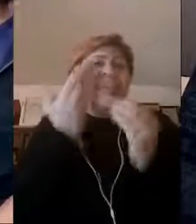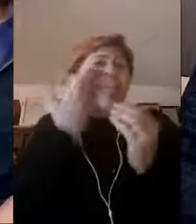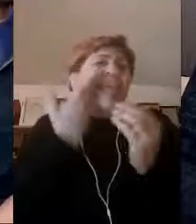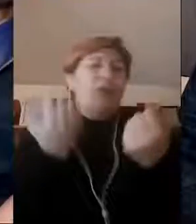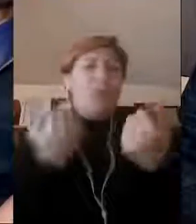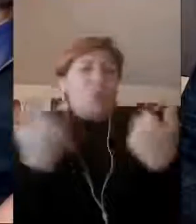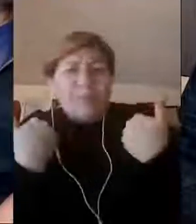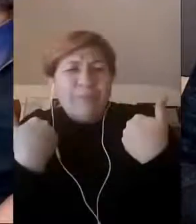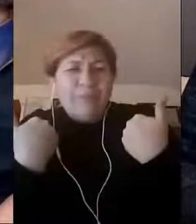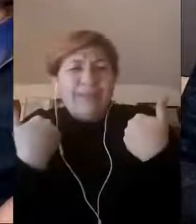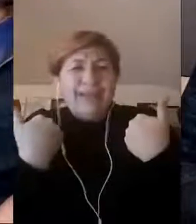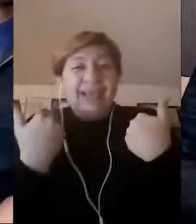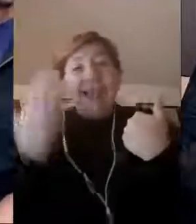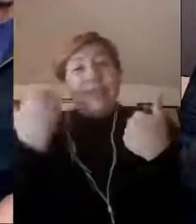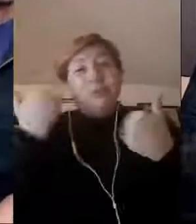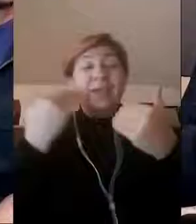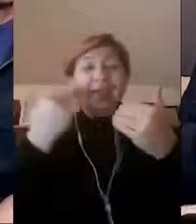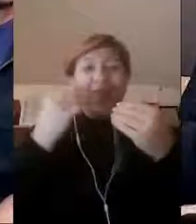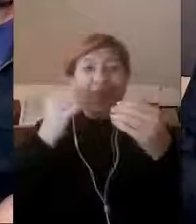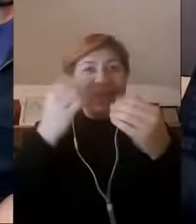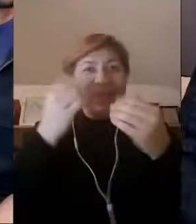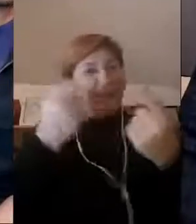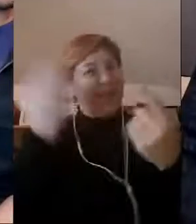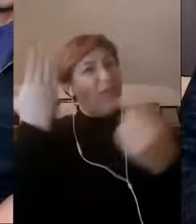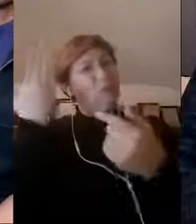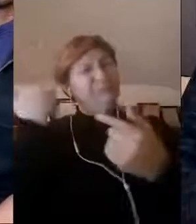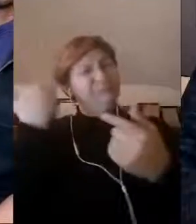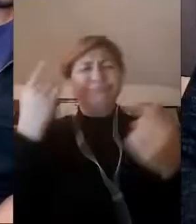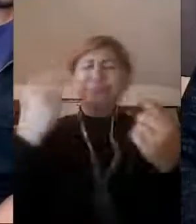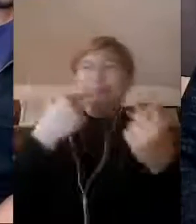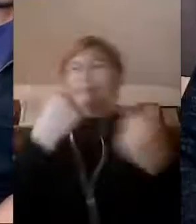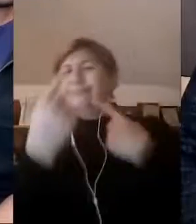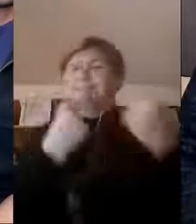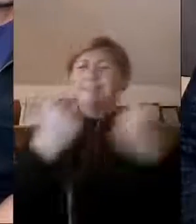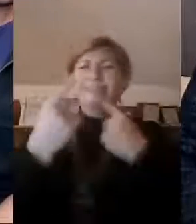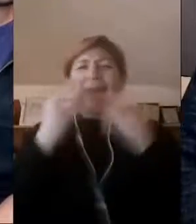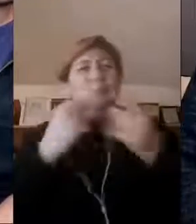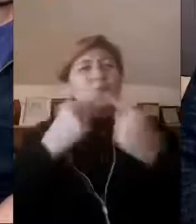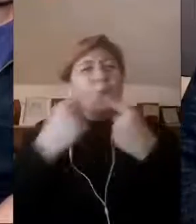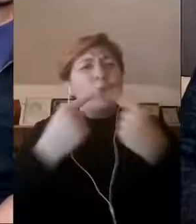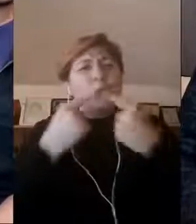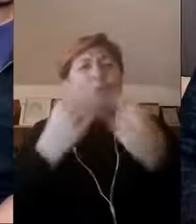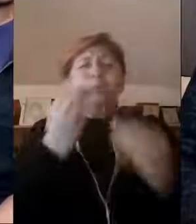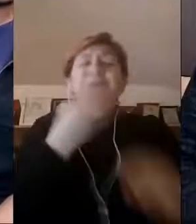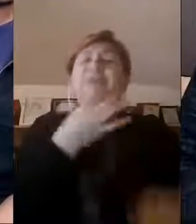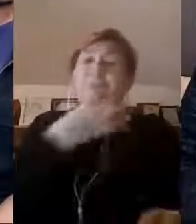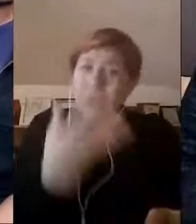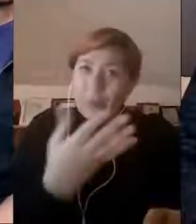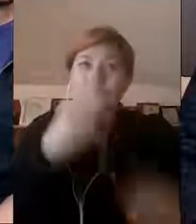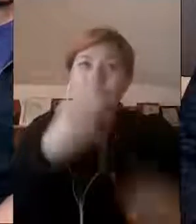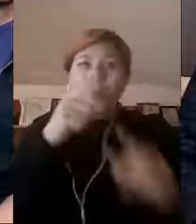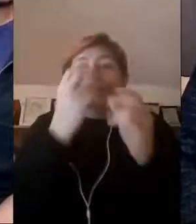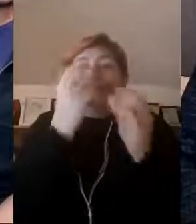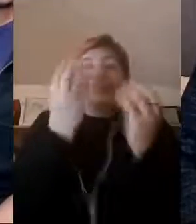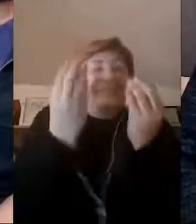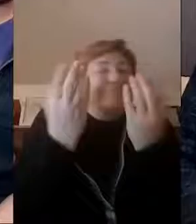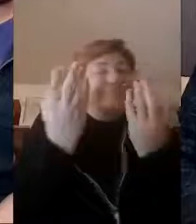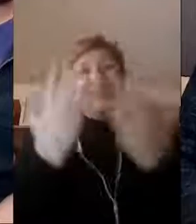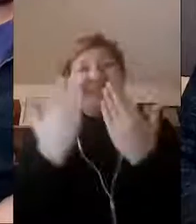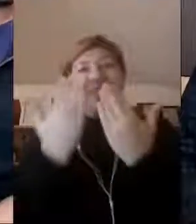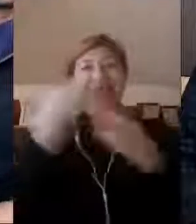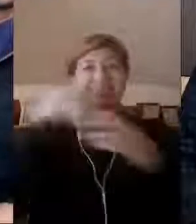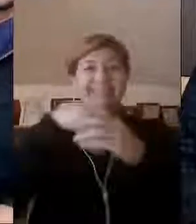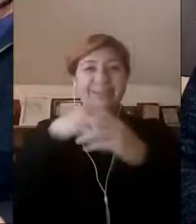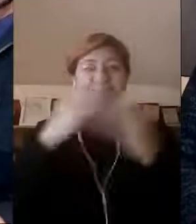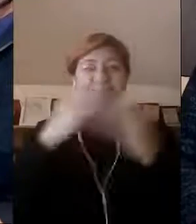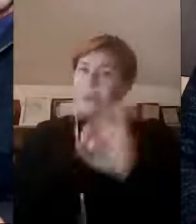Evet. Daha önceki yayınlarımızda bunu Evet, tartışmıştık bunu zaten. daha önceki yayınlarda da söylemiştik. Çok teşekkür ederiz bu yaptığın incelik için. Çok güzel